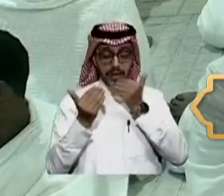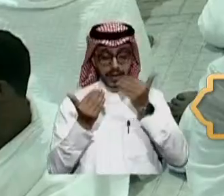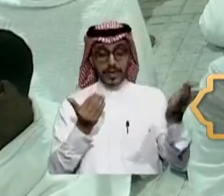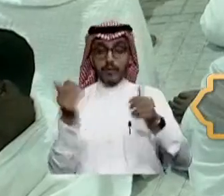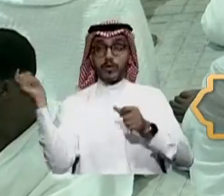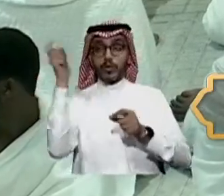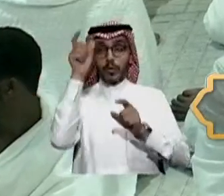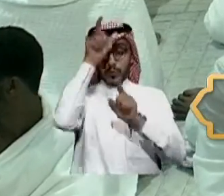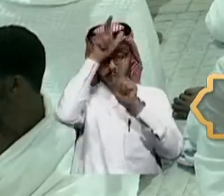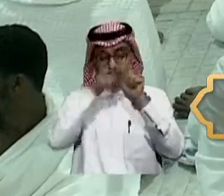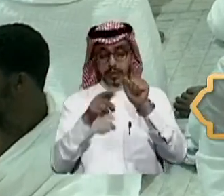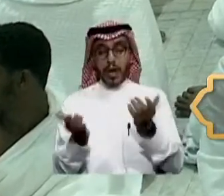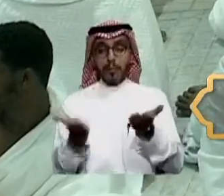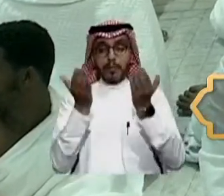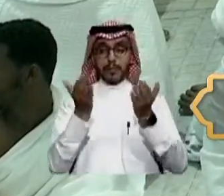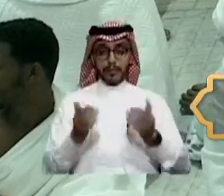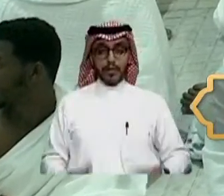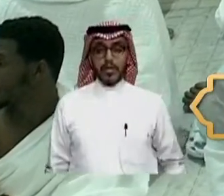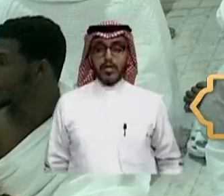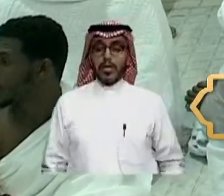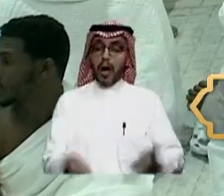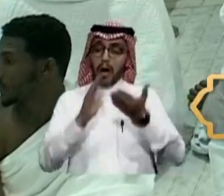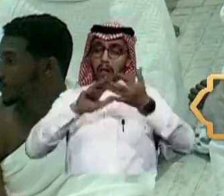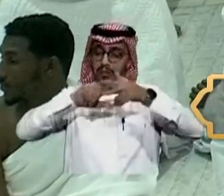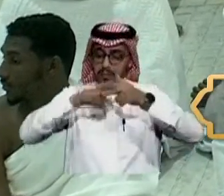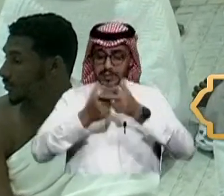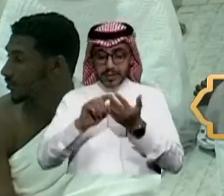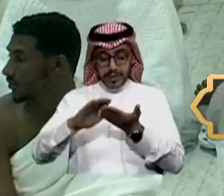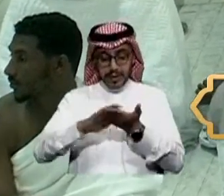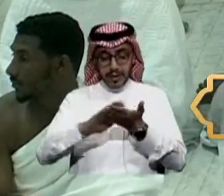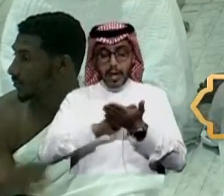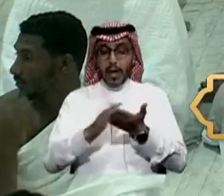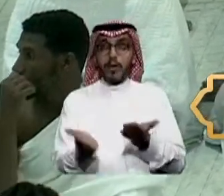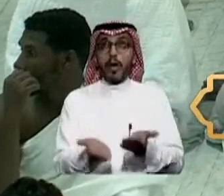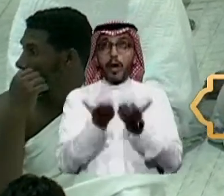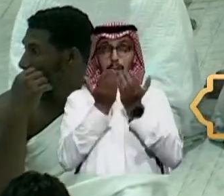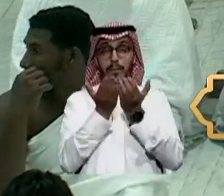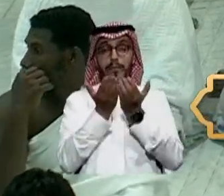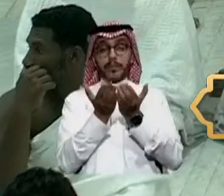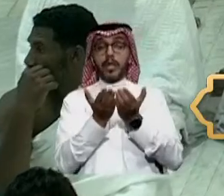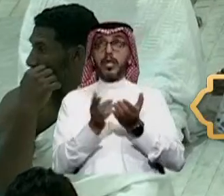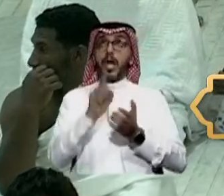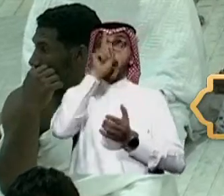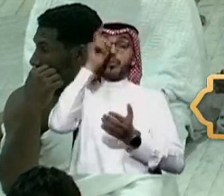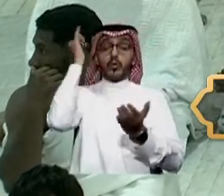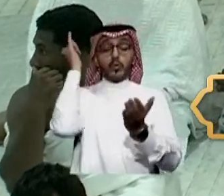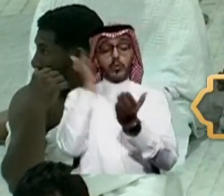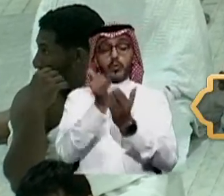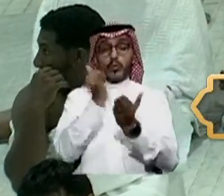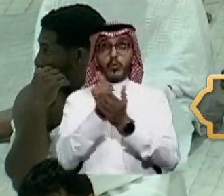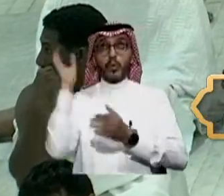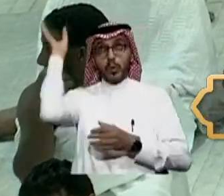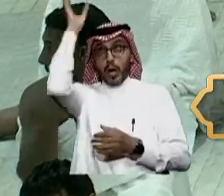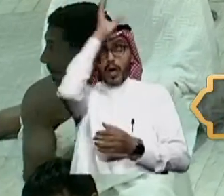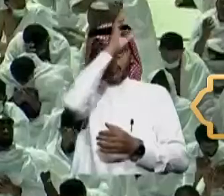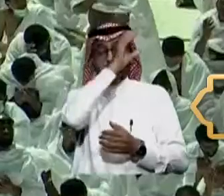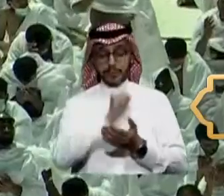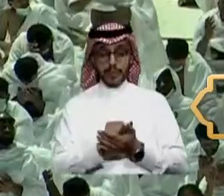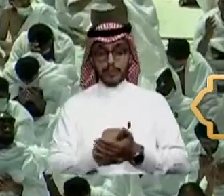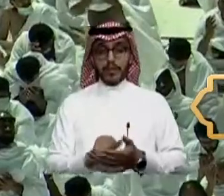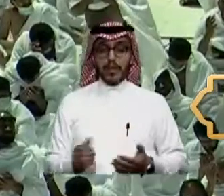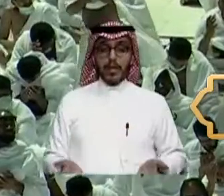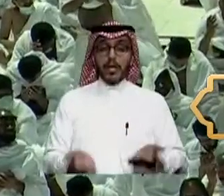خير الاسلام والمسلمين والى ما فيه صلاح العباد والبلاد يا من اليه المرجع يوم المعاد